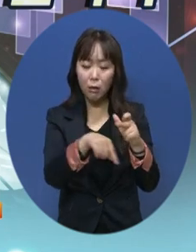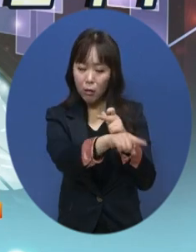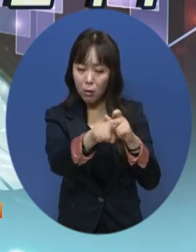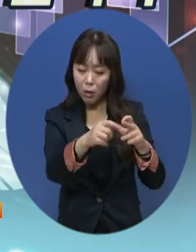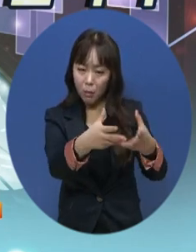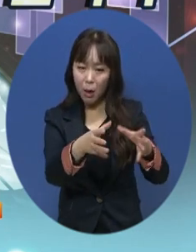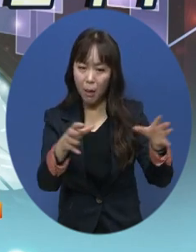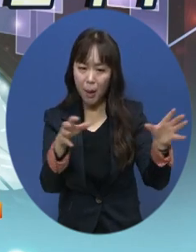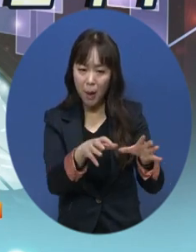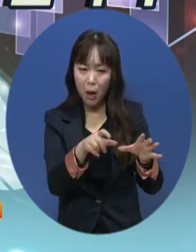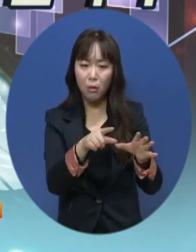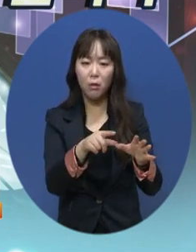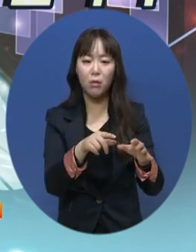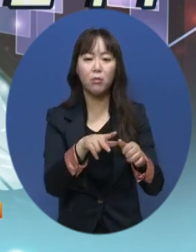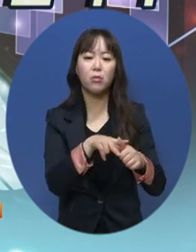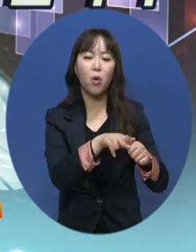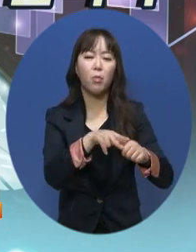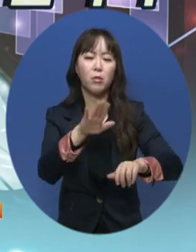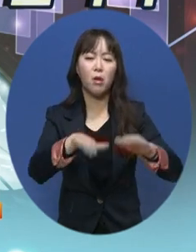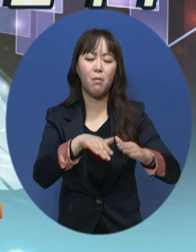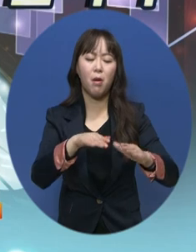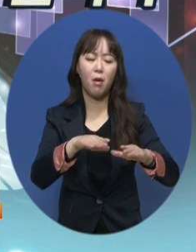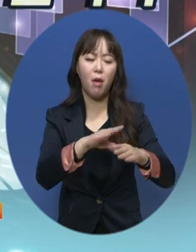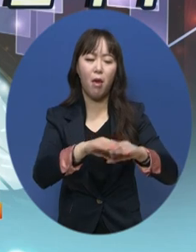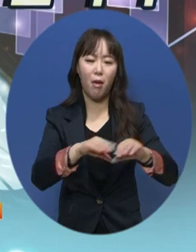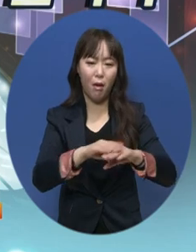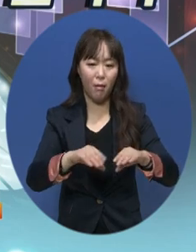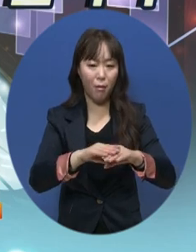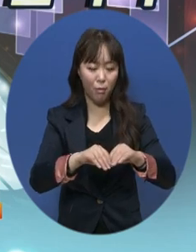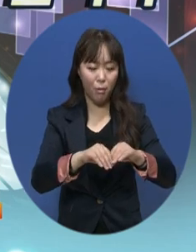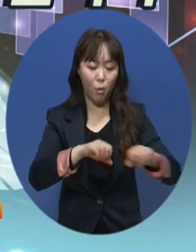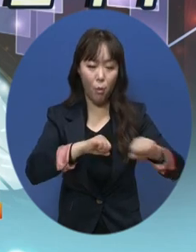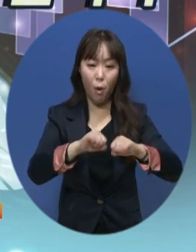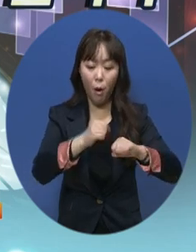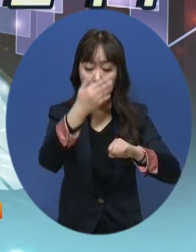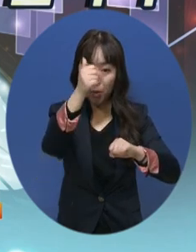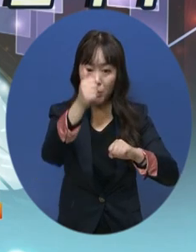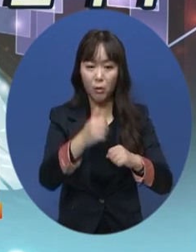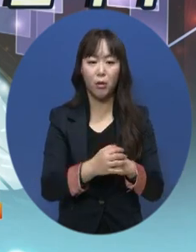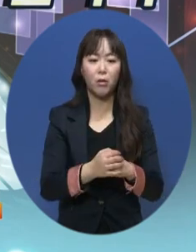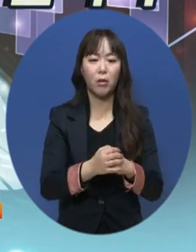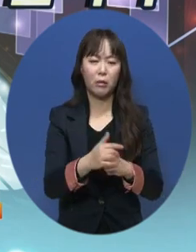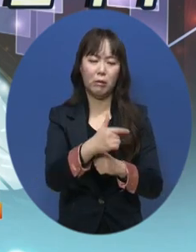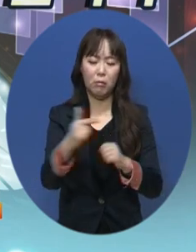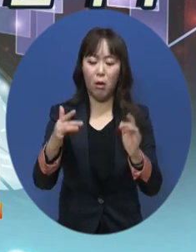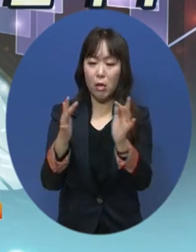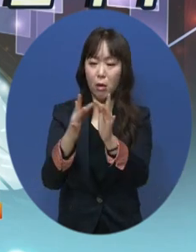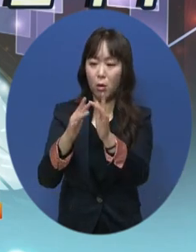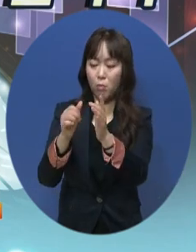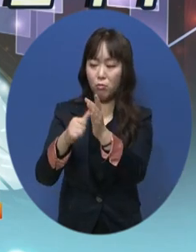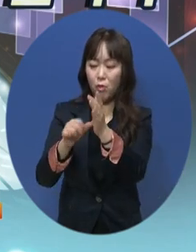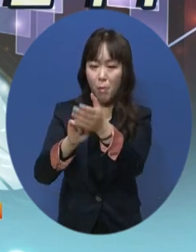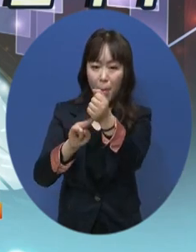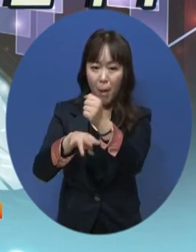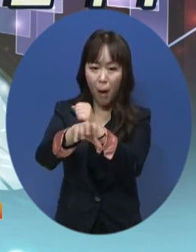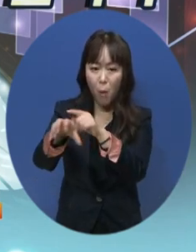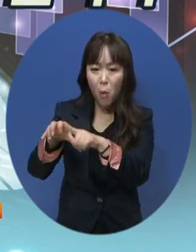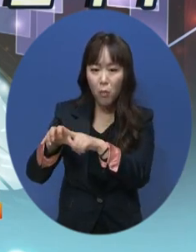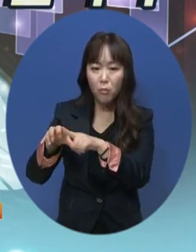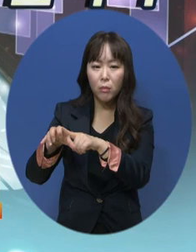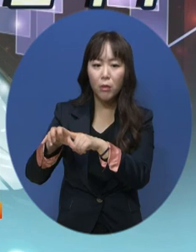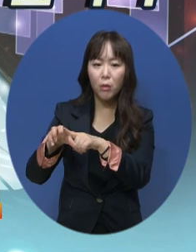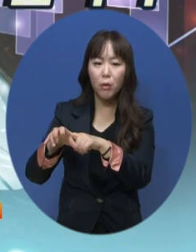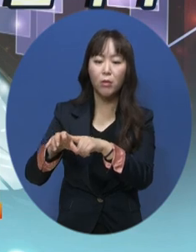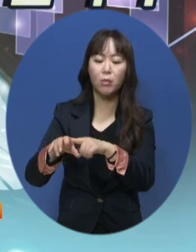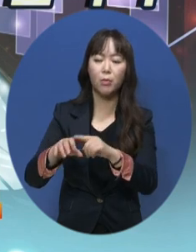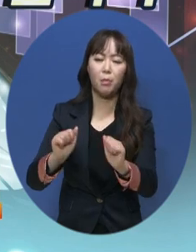당사자들로 구성된 정보격차 해소운동본부는 대형 온라인 쇼핑몰들을 상대로